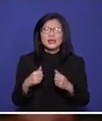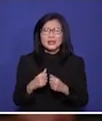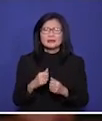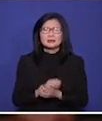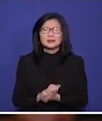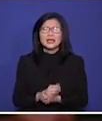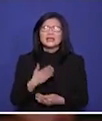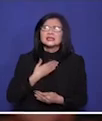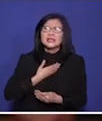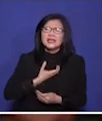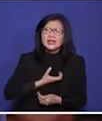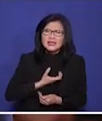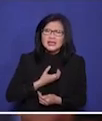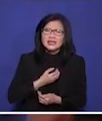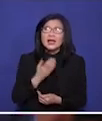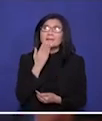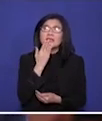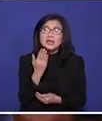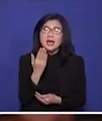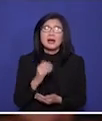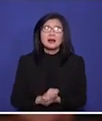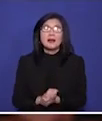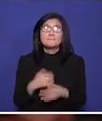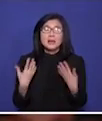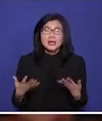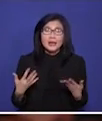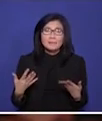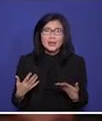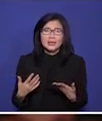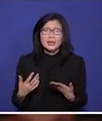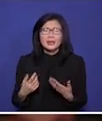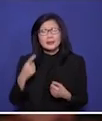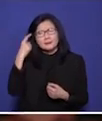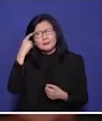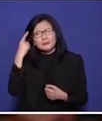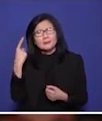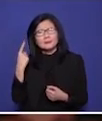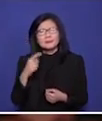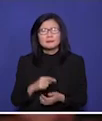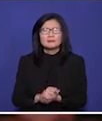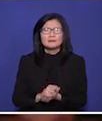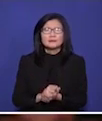ingin bertanya Bagaimana pandangan Bapak